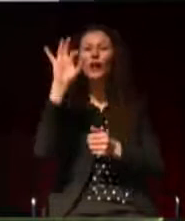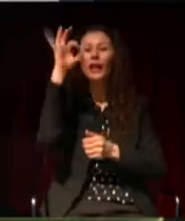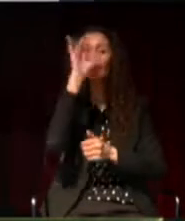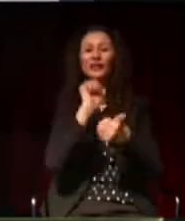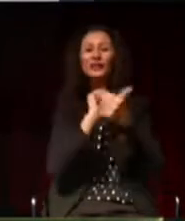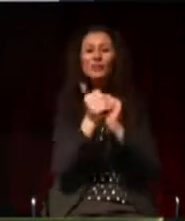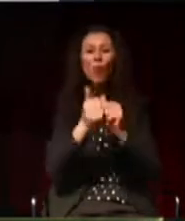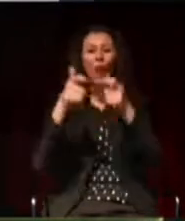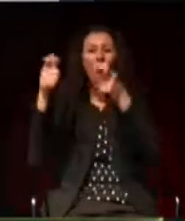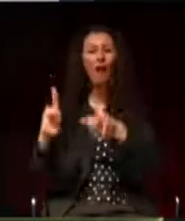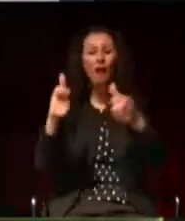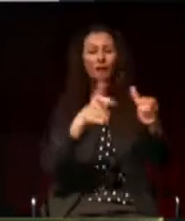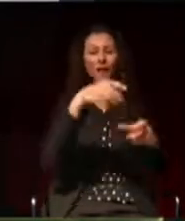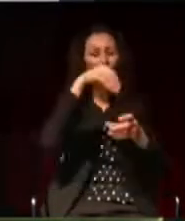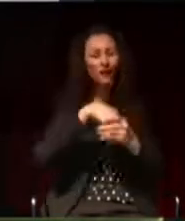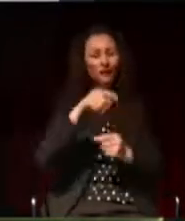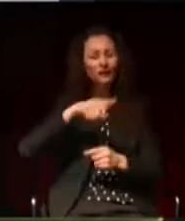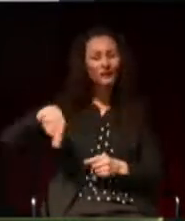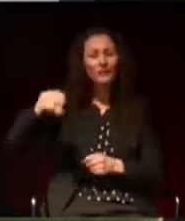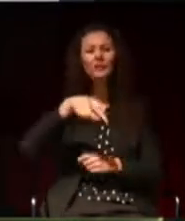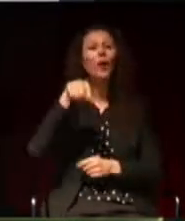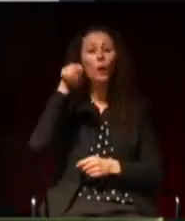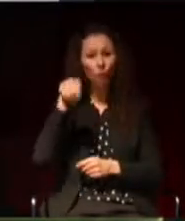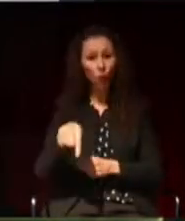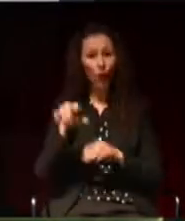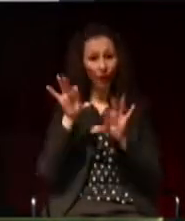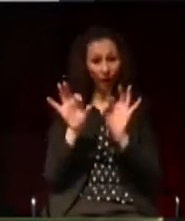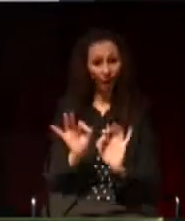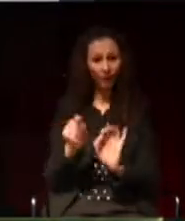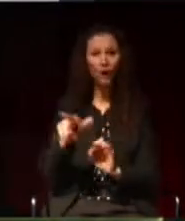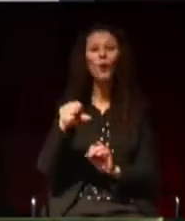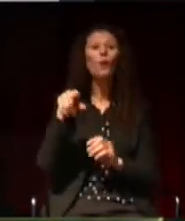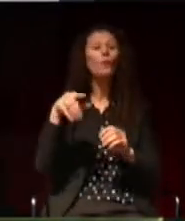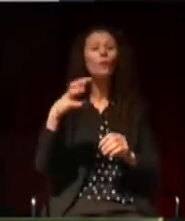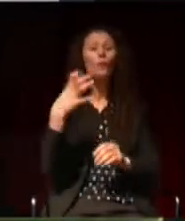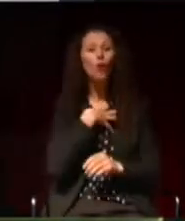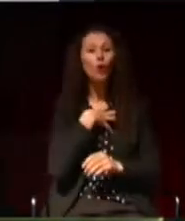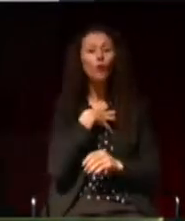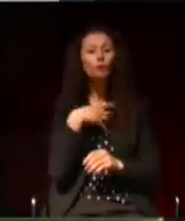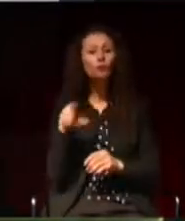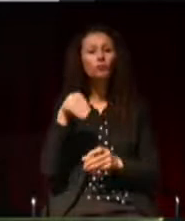var dediğimiz planlarda bu maliklerden, bu mülk sahiplerinden